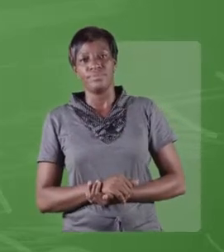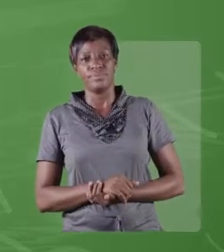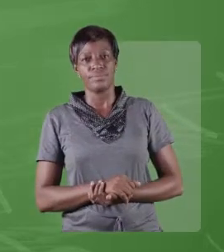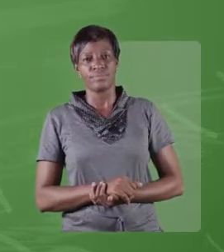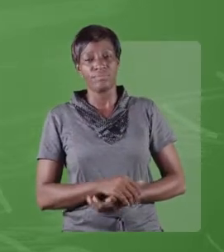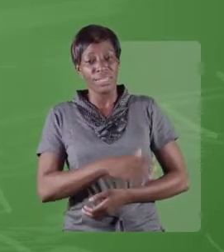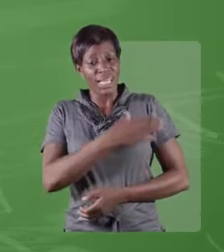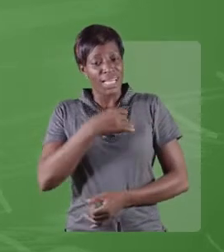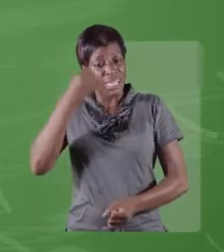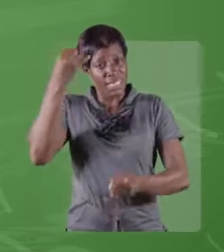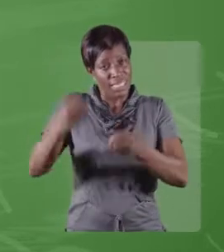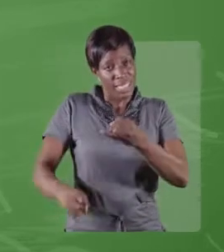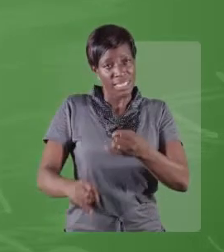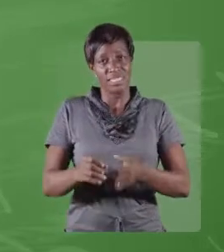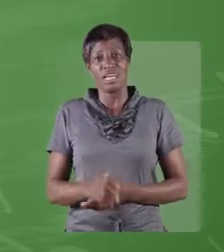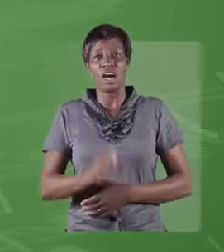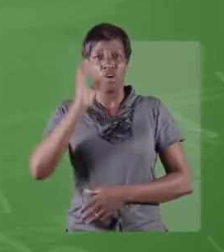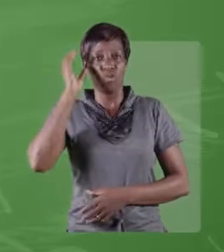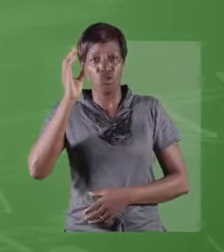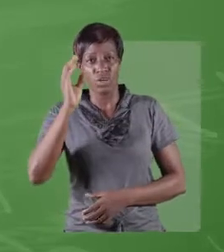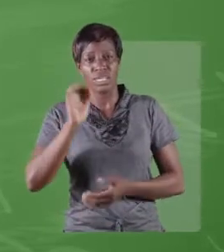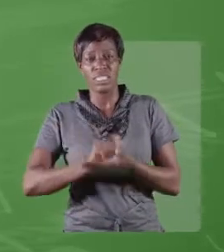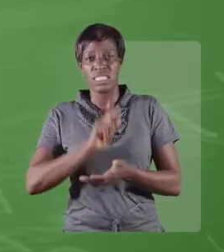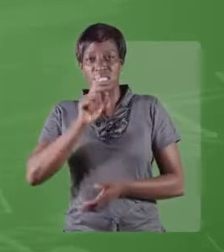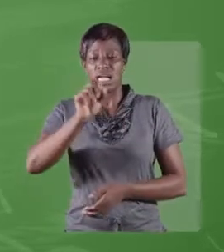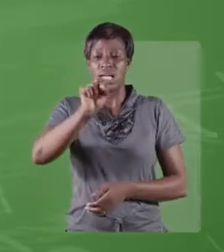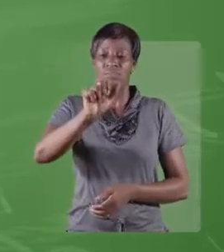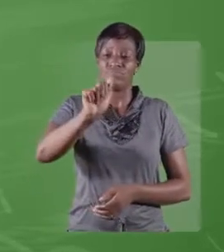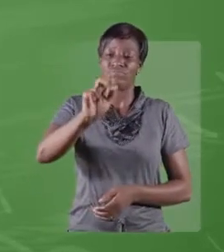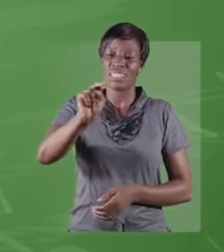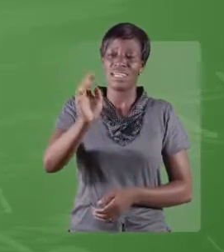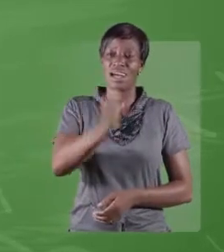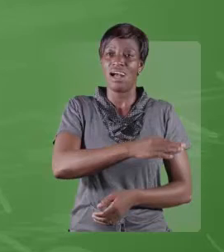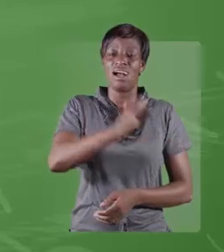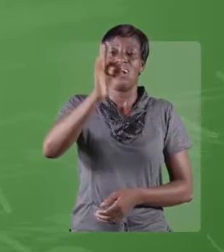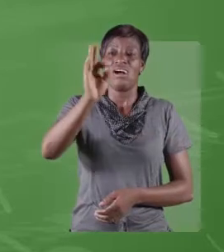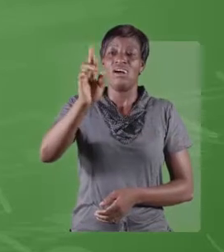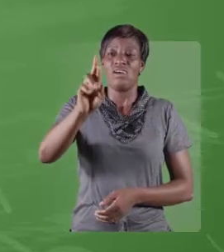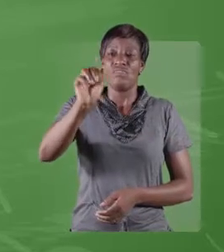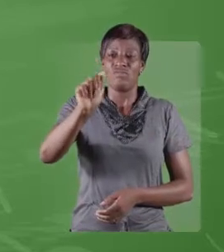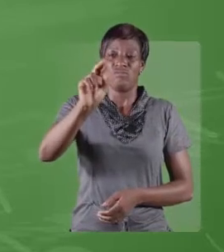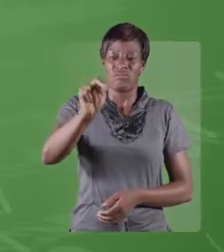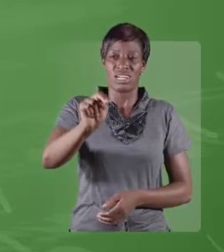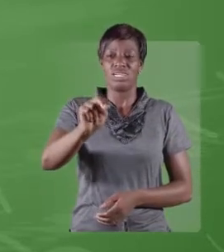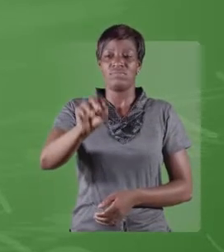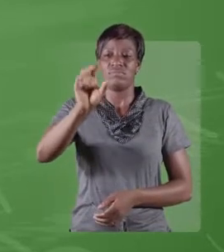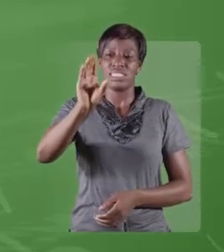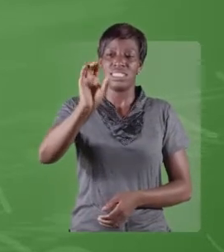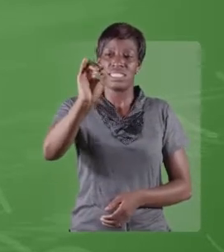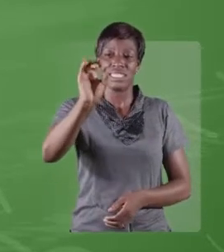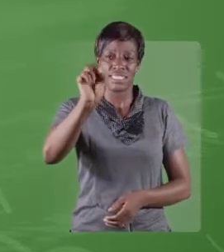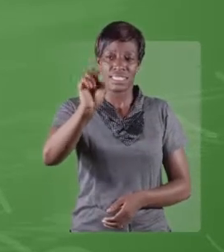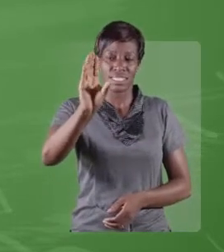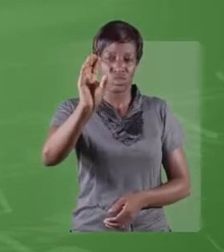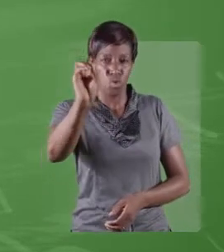Et la dernière conférence est la conférence de San Francisco du 25